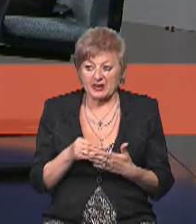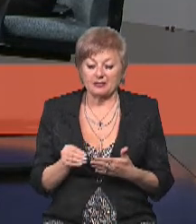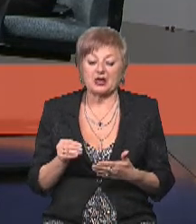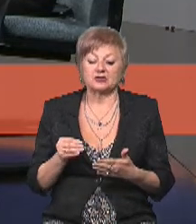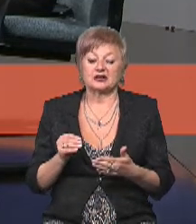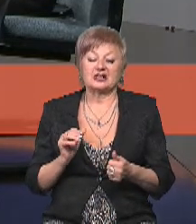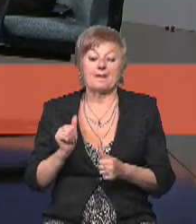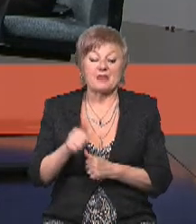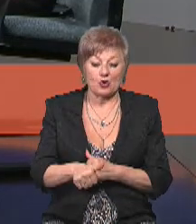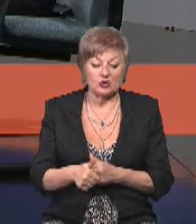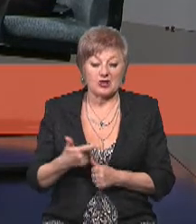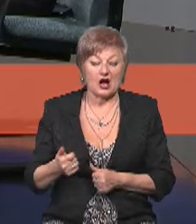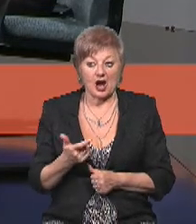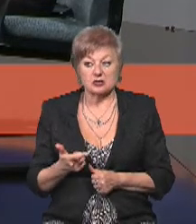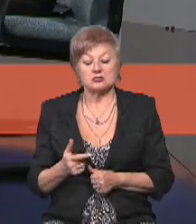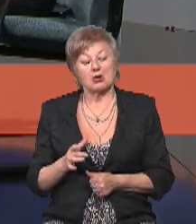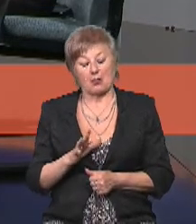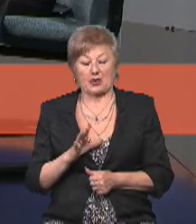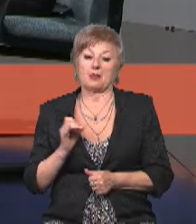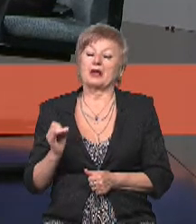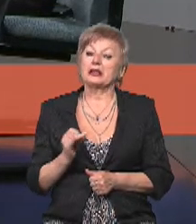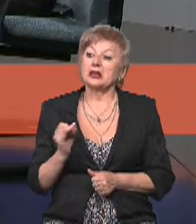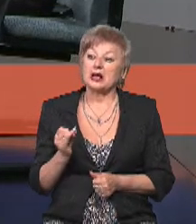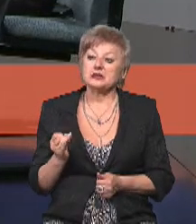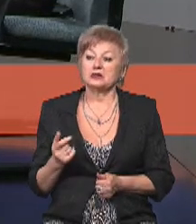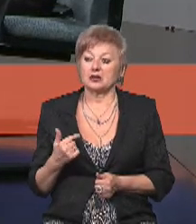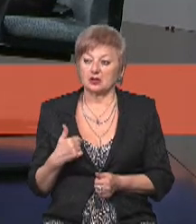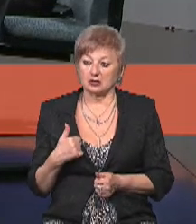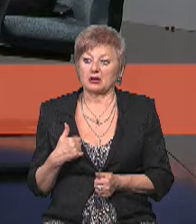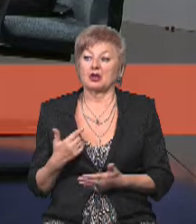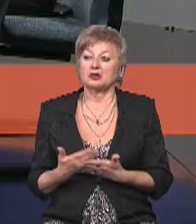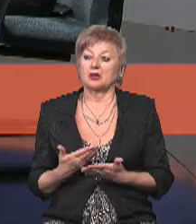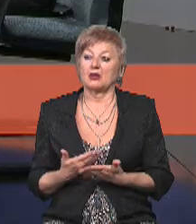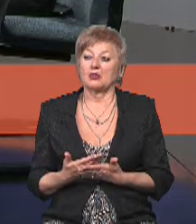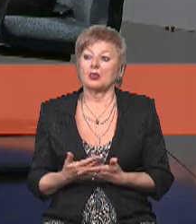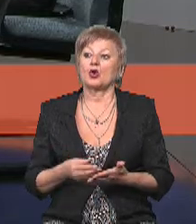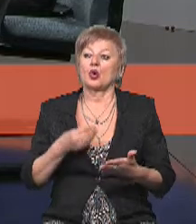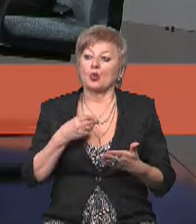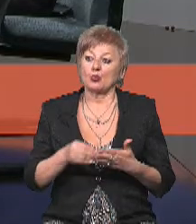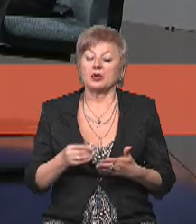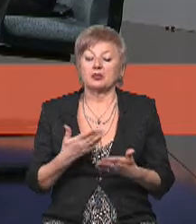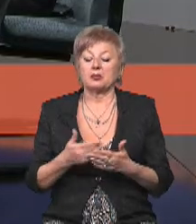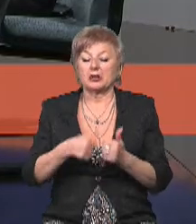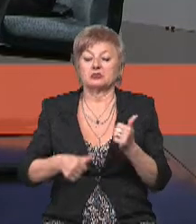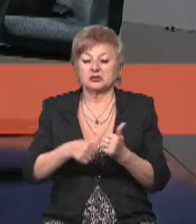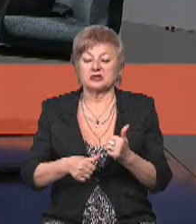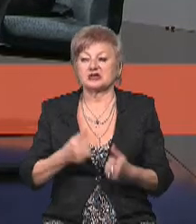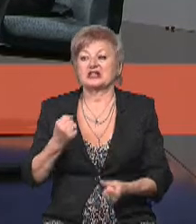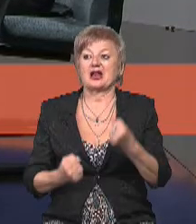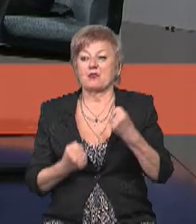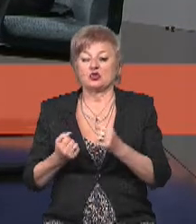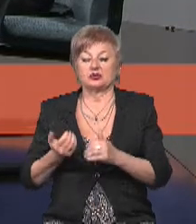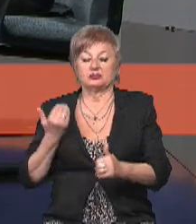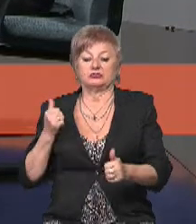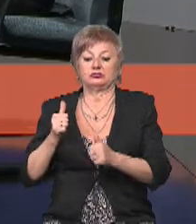наперед, то було б цікаво, бо я, наприклад, купую там паливо для автомобіля наперед.